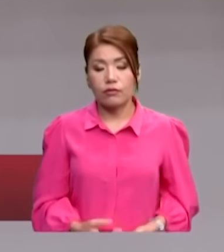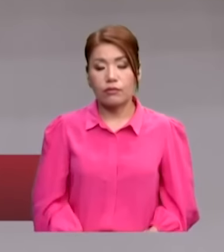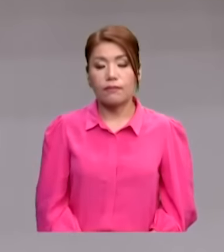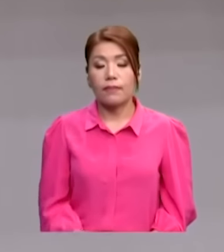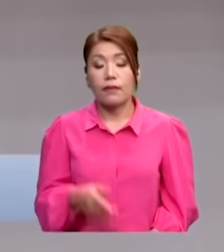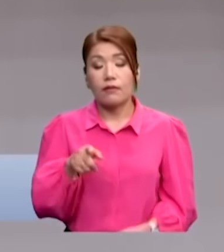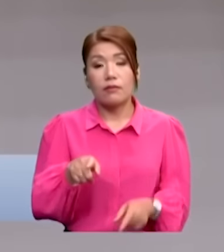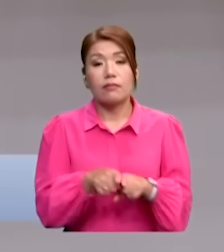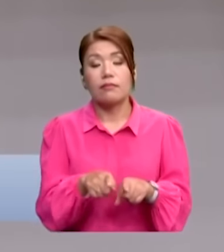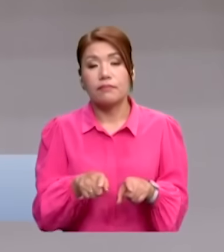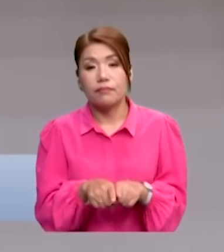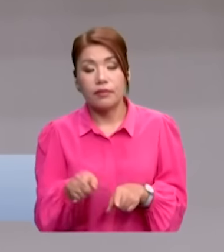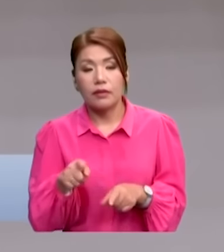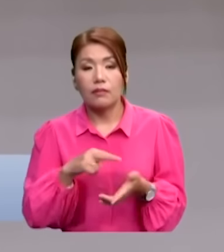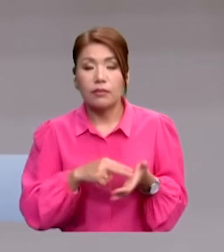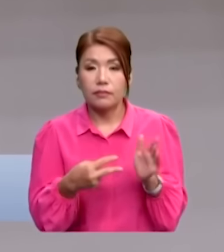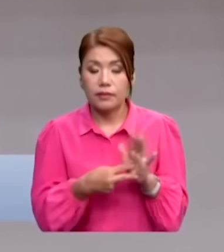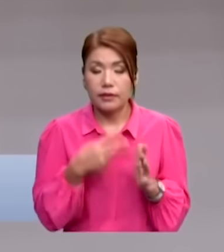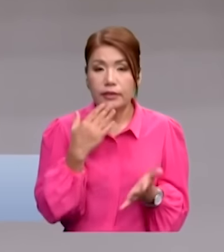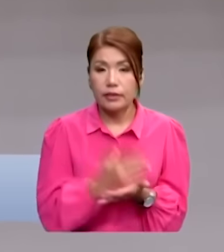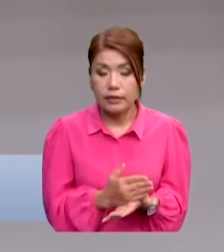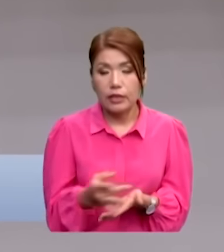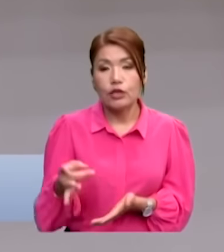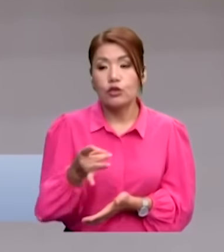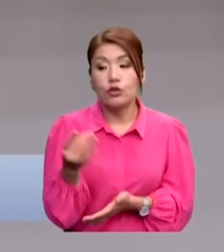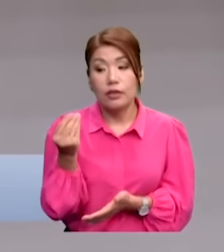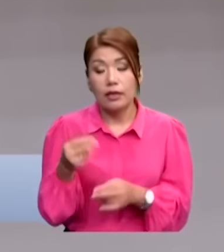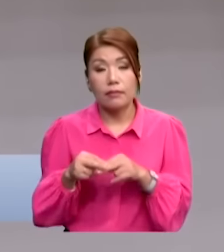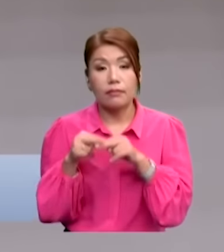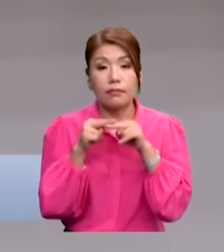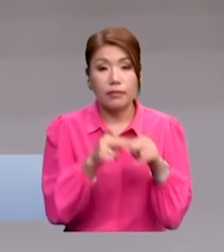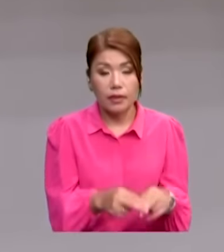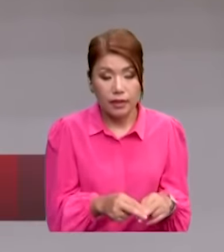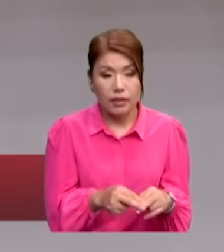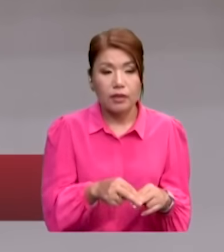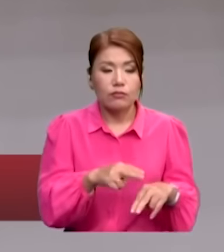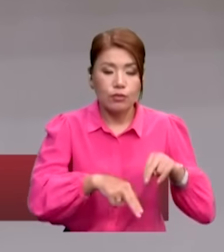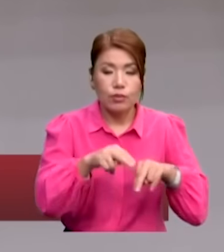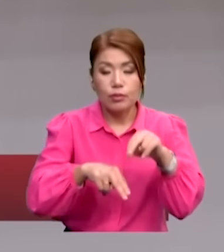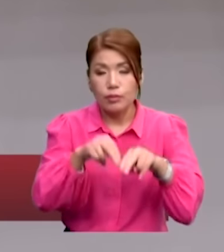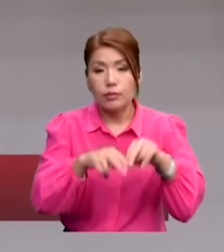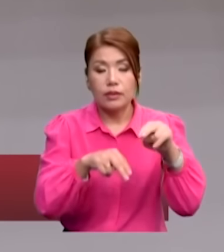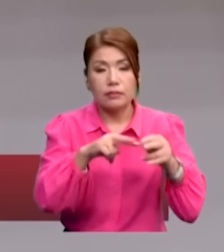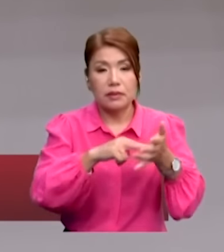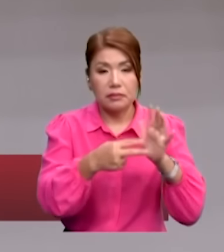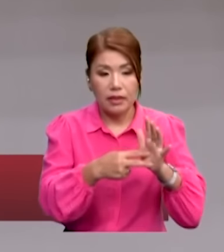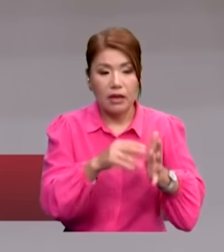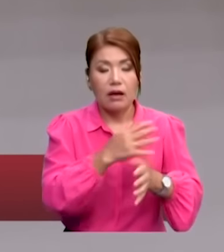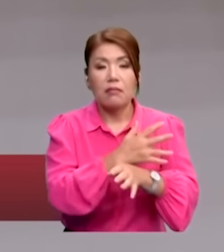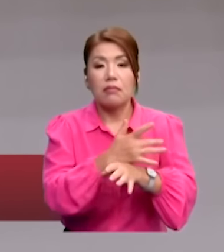Бұл дегеніміз жоспарлаймыз, республиканы ақша бөлеміз, су нысандарын құрылысын жүргіземіз деп.